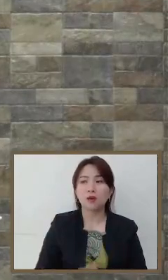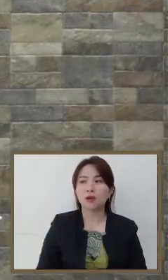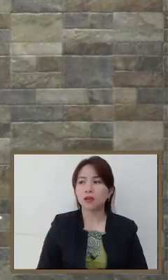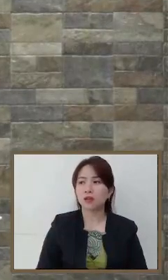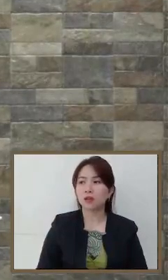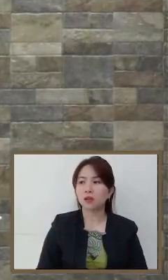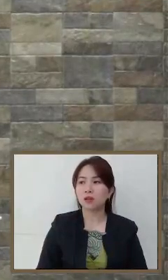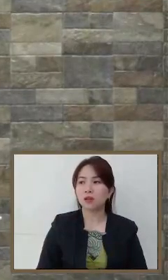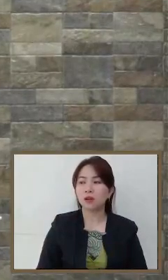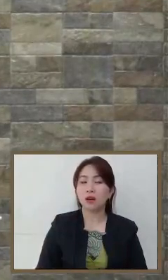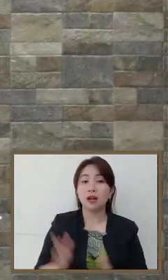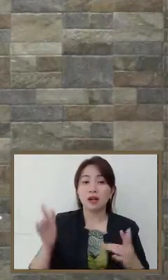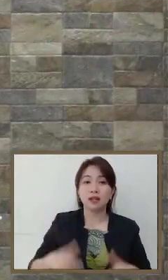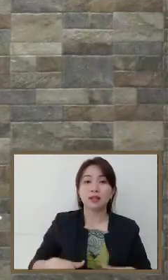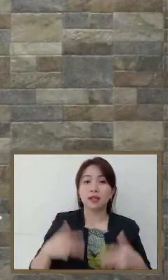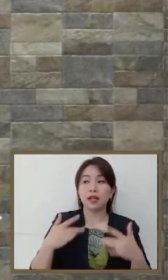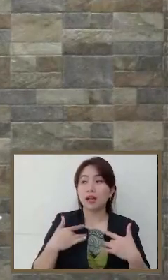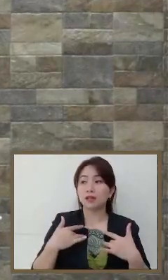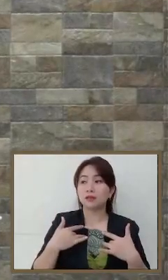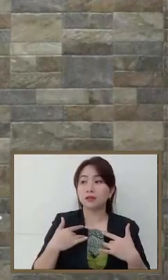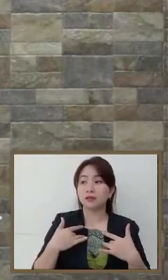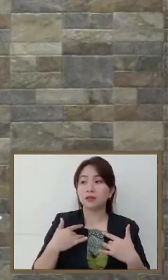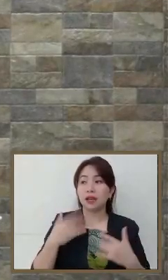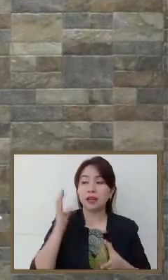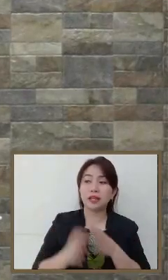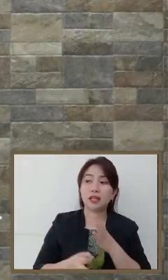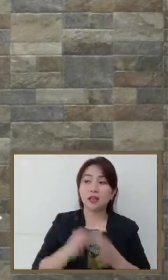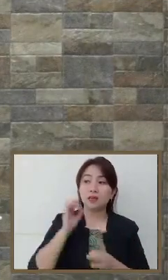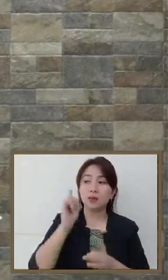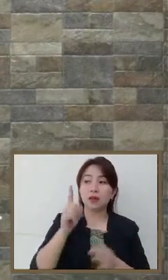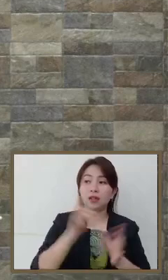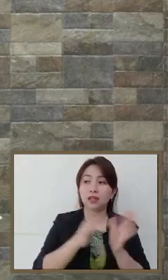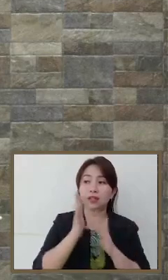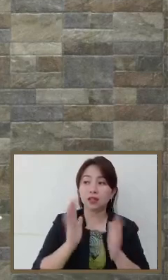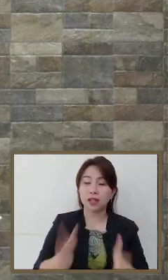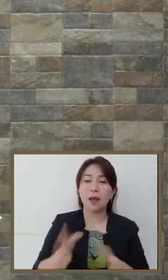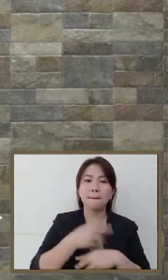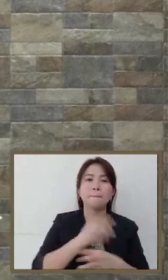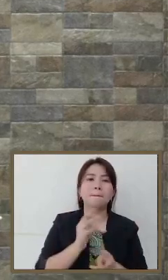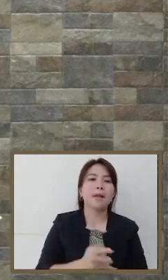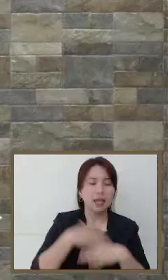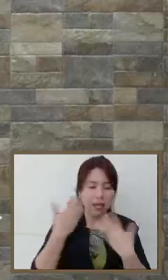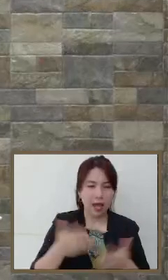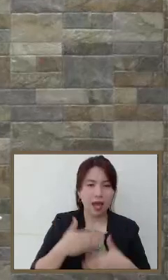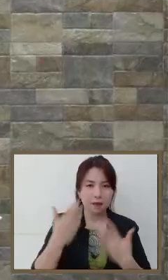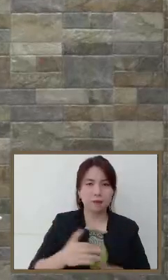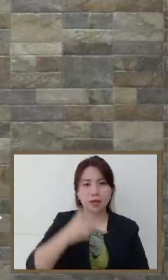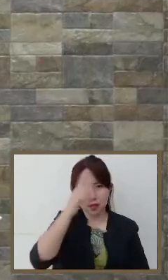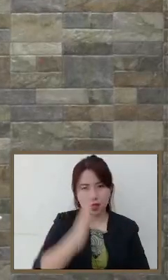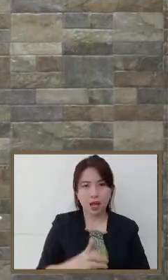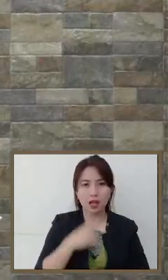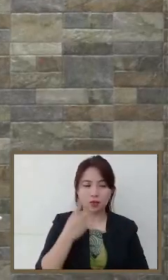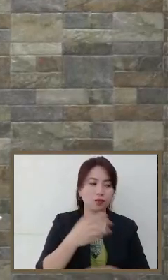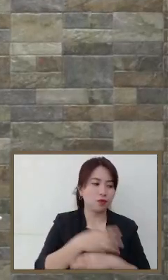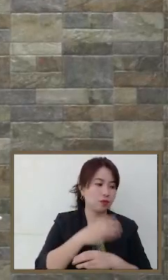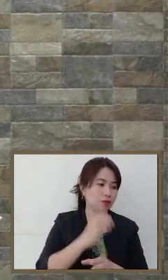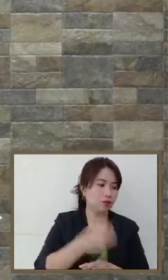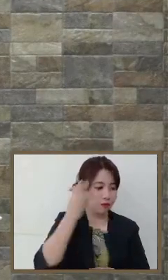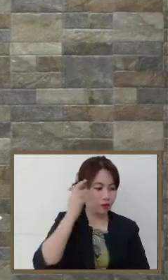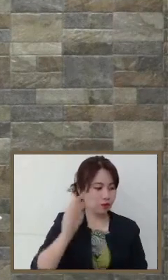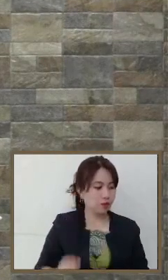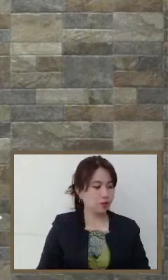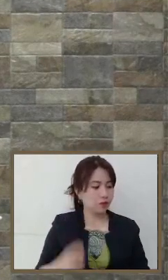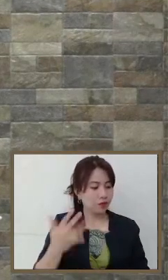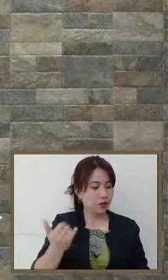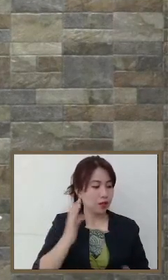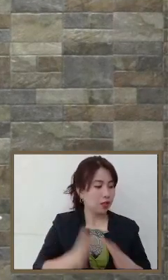isang tao ng isang Kristiyano kundi yung alam niya na napapasaya niya ang lumika sa kanya pag gumawa